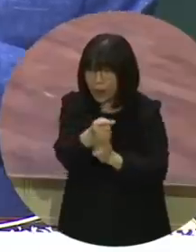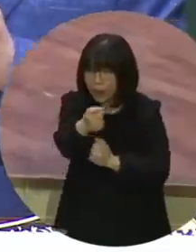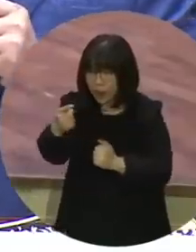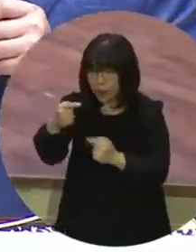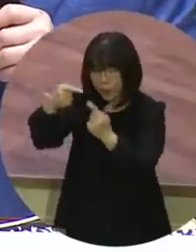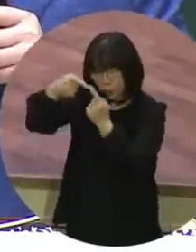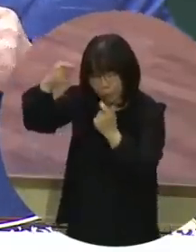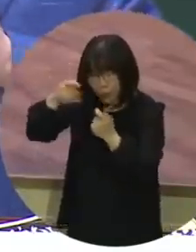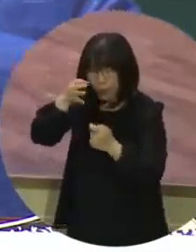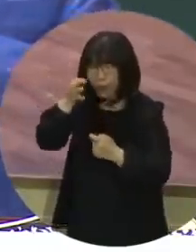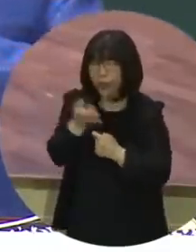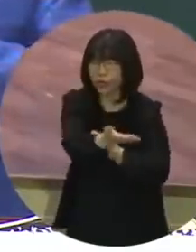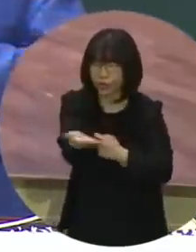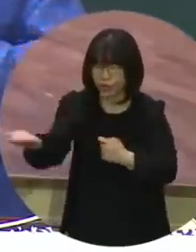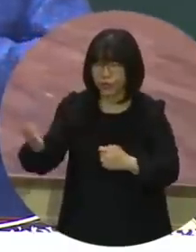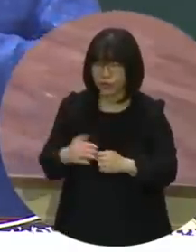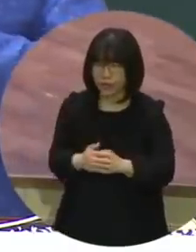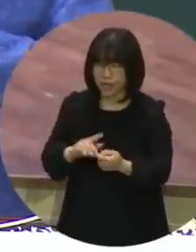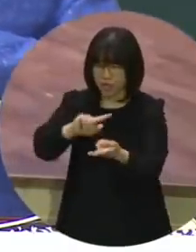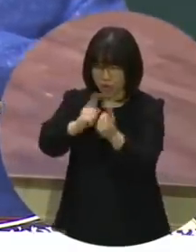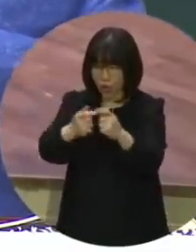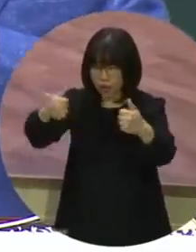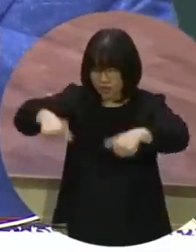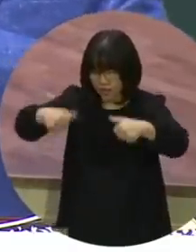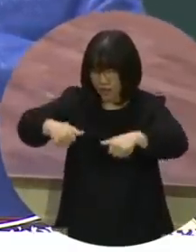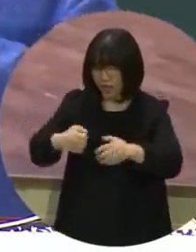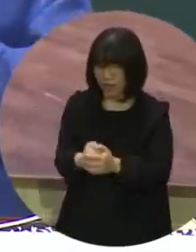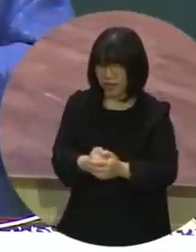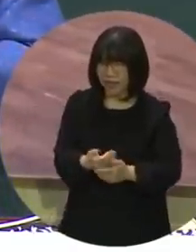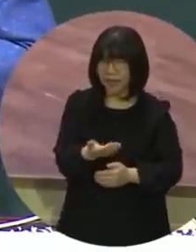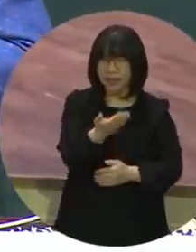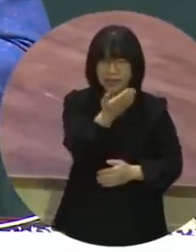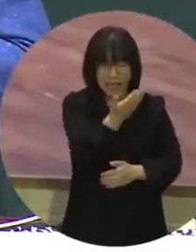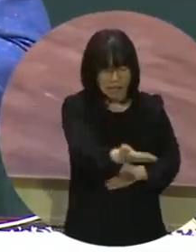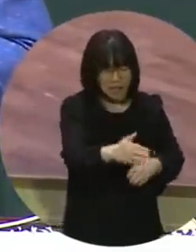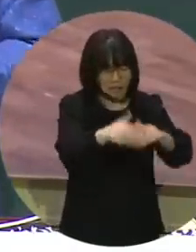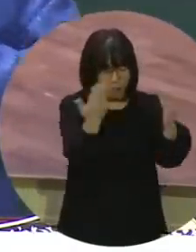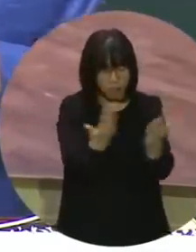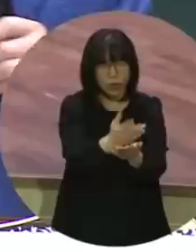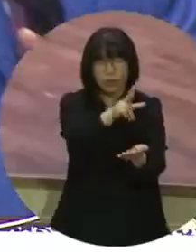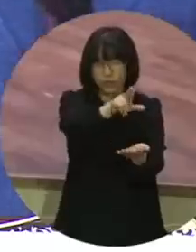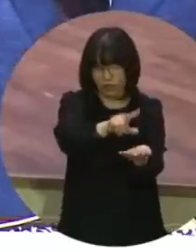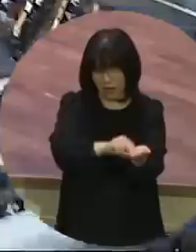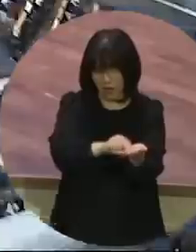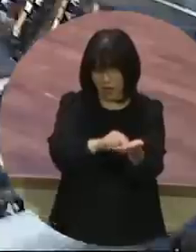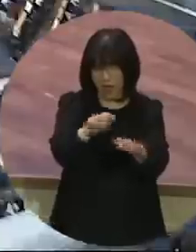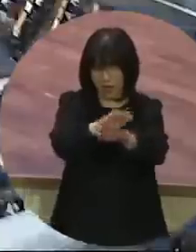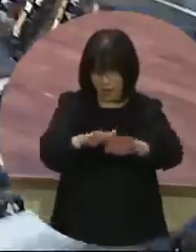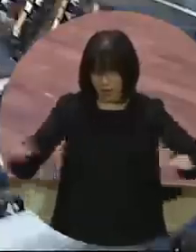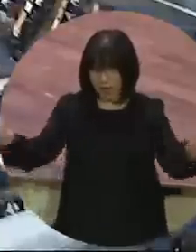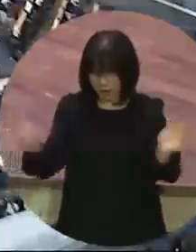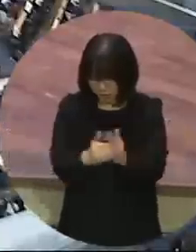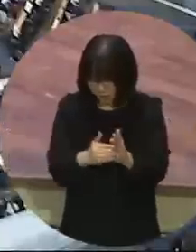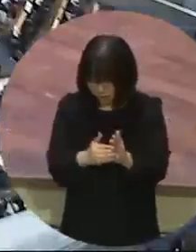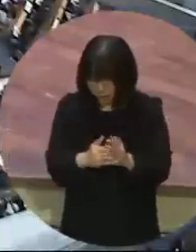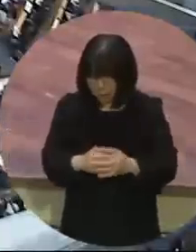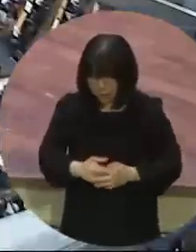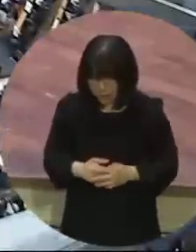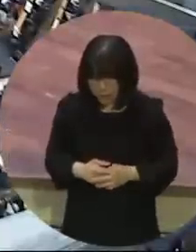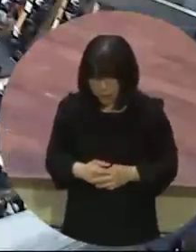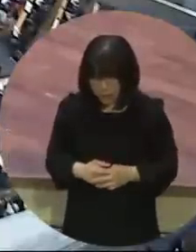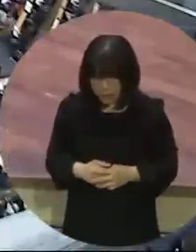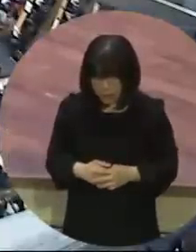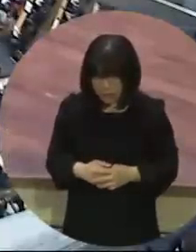끝난 분들이에요. 서로 인사하세요. 당신은 모든 문제가 끝났습니다.